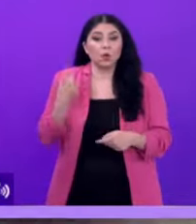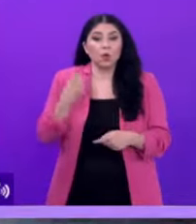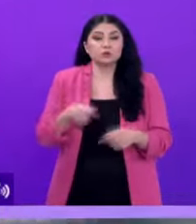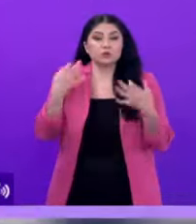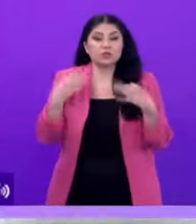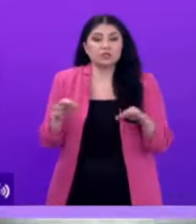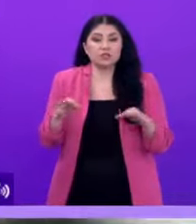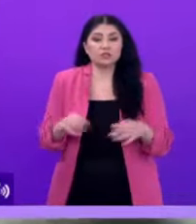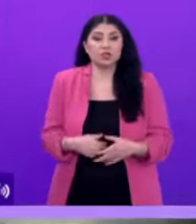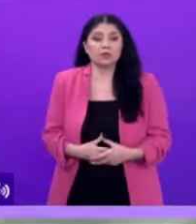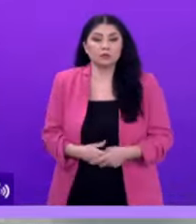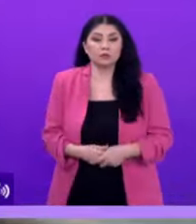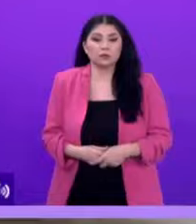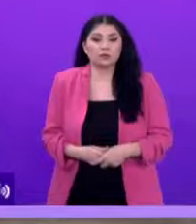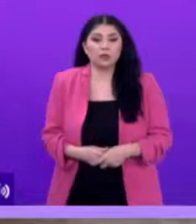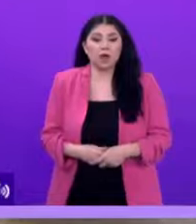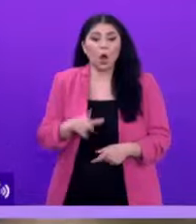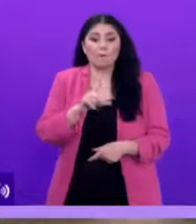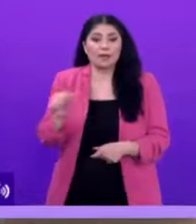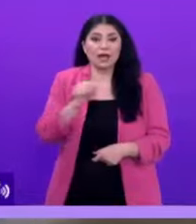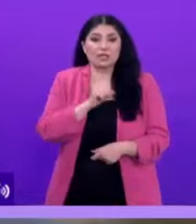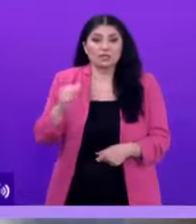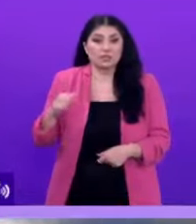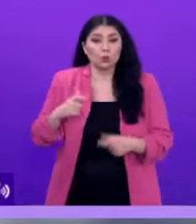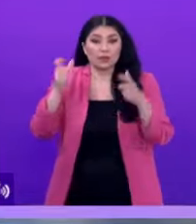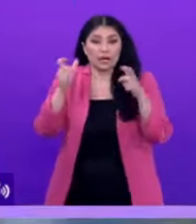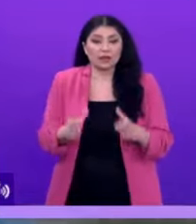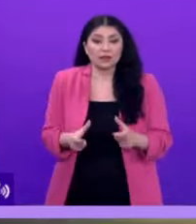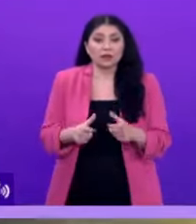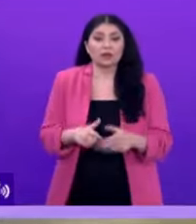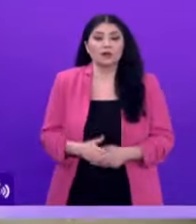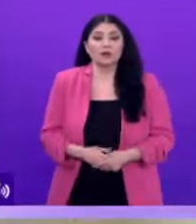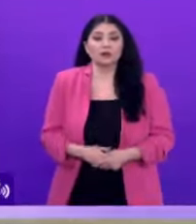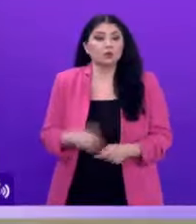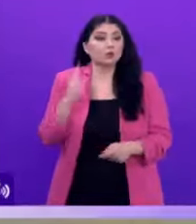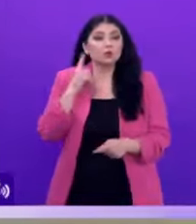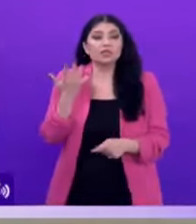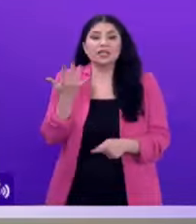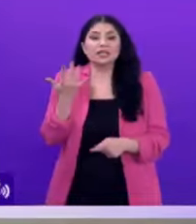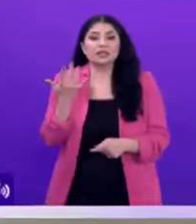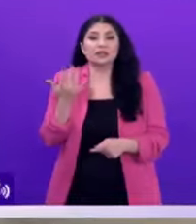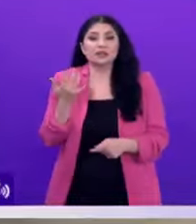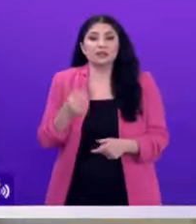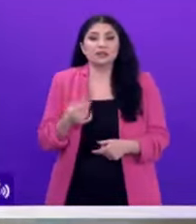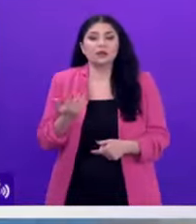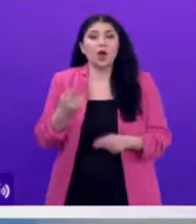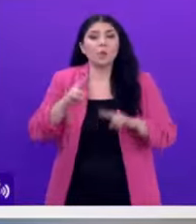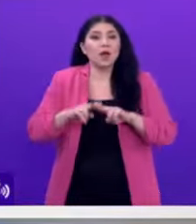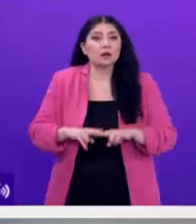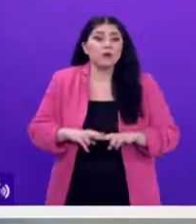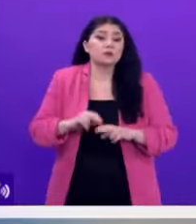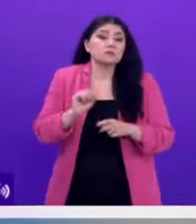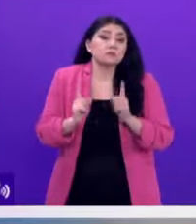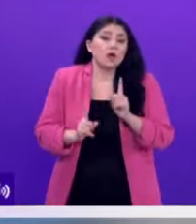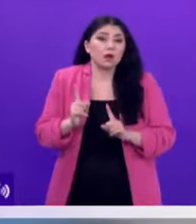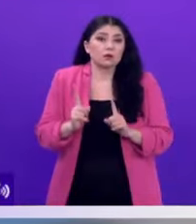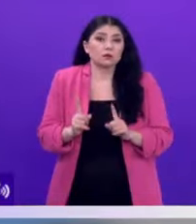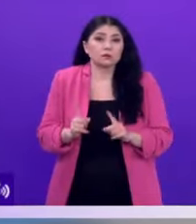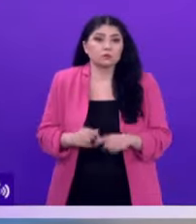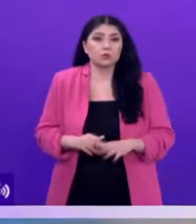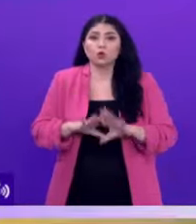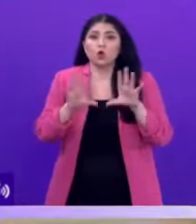au ieșit singuri din clădire, nu știm câți sau dacă au mai rămas în interior.